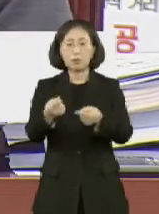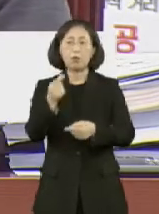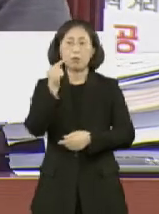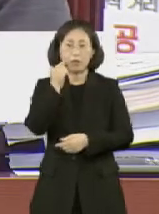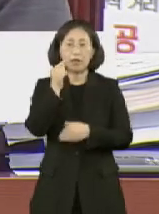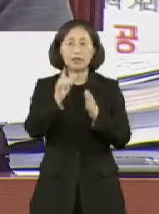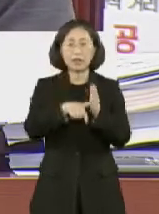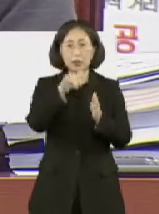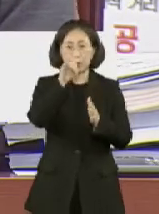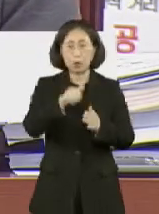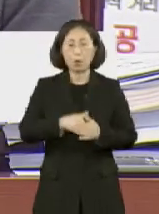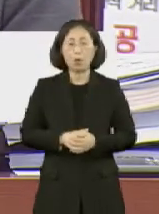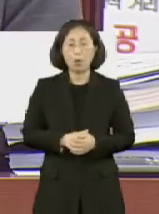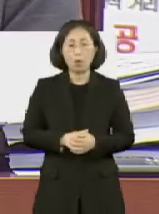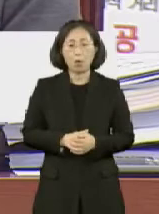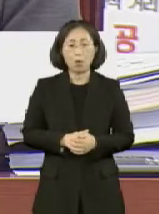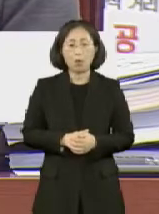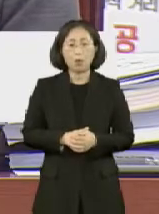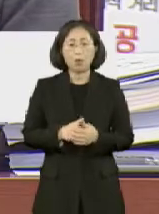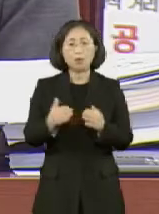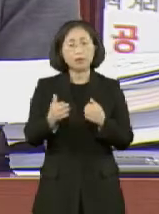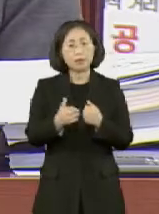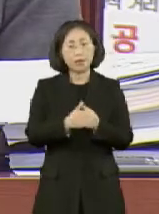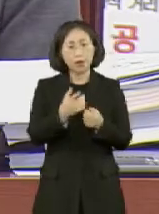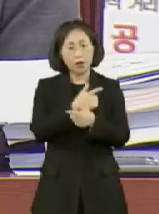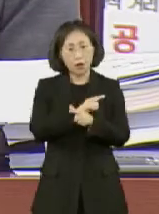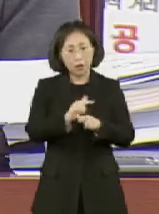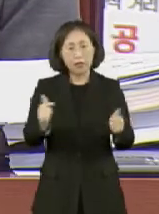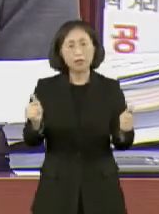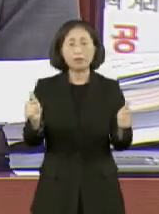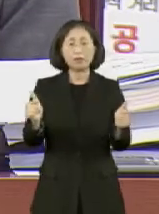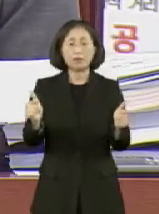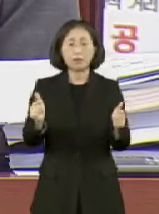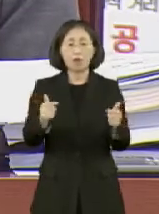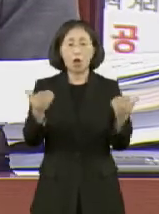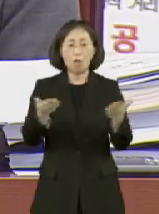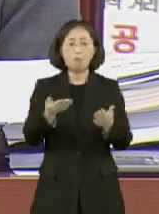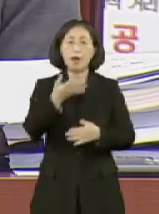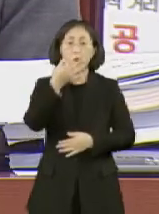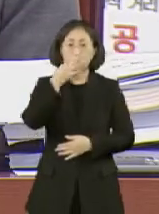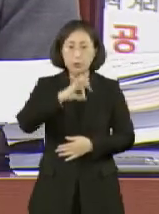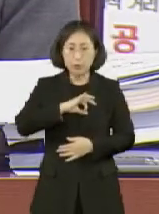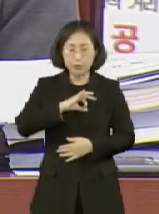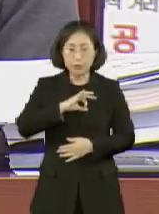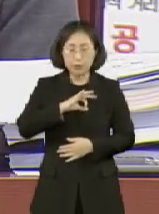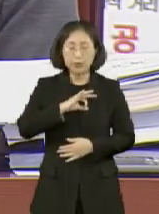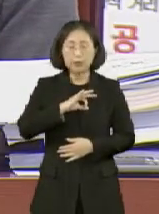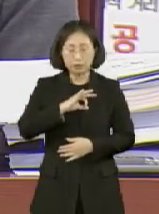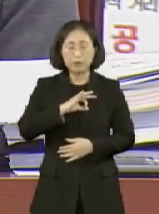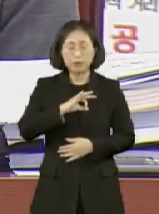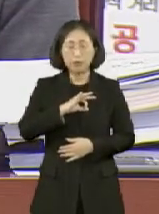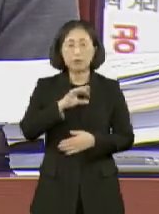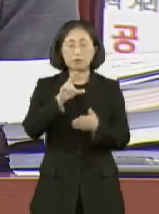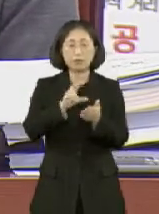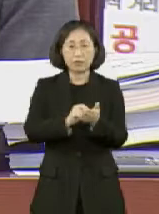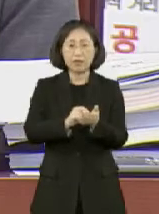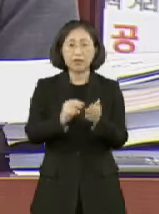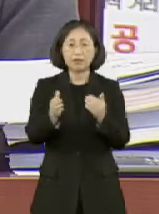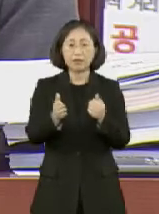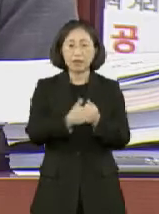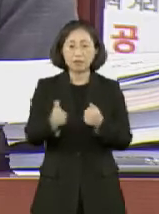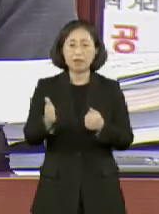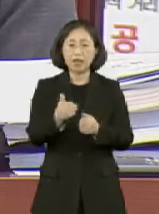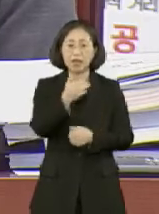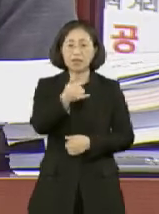경우도 있고요. 뭐 그러다 보니까 이제 여러 가지로 그 업무의 효율적인 문제에 있어서는